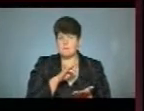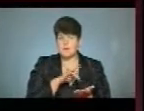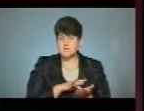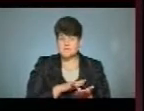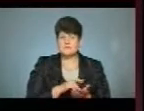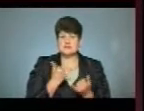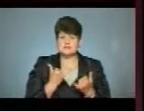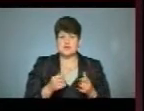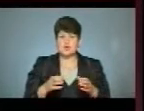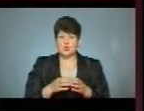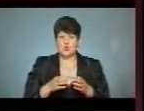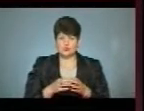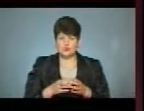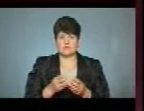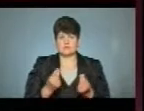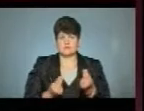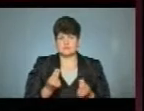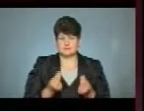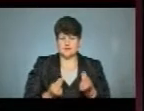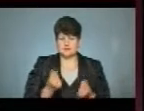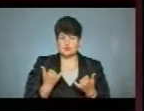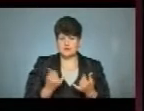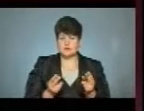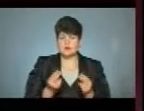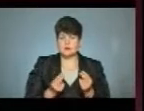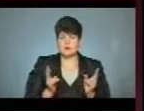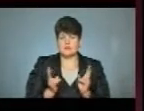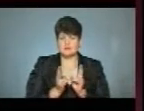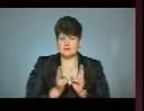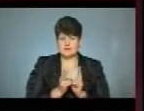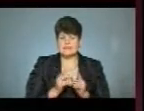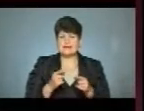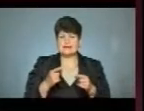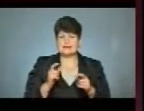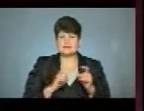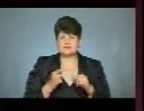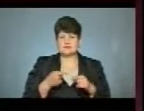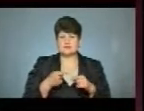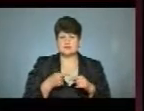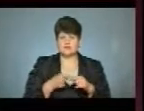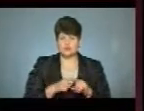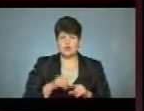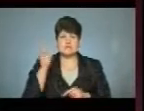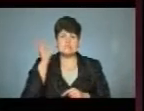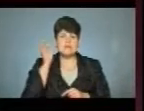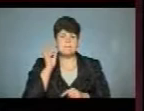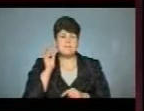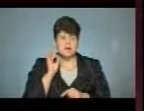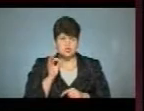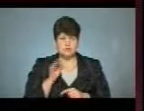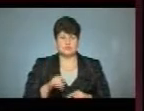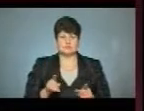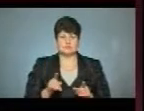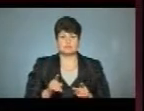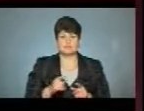триває груповий етап змагань. Сьогодні наші футболісти грали з командою Інституту технології «Карлсруе» з Німеччини. Матч завершився